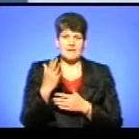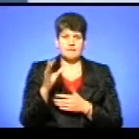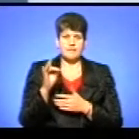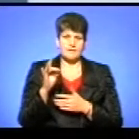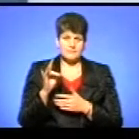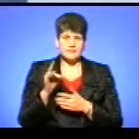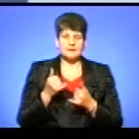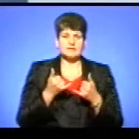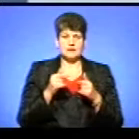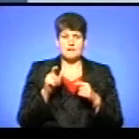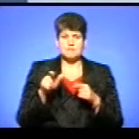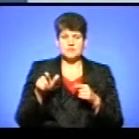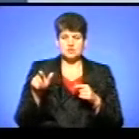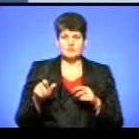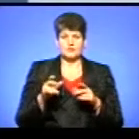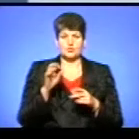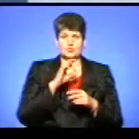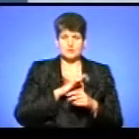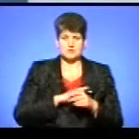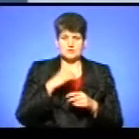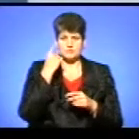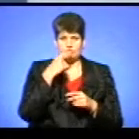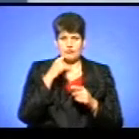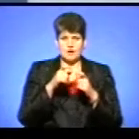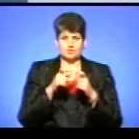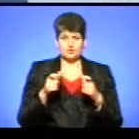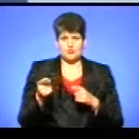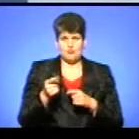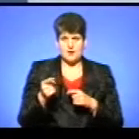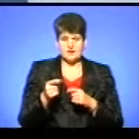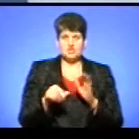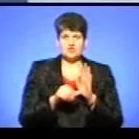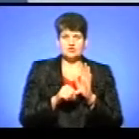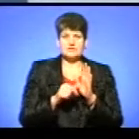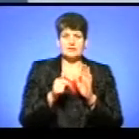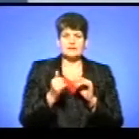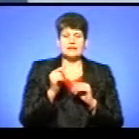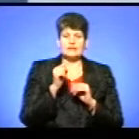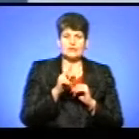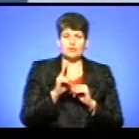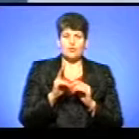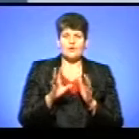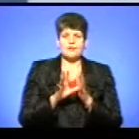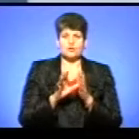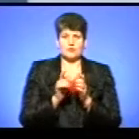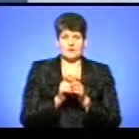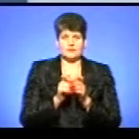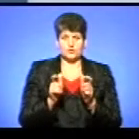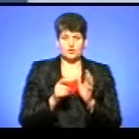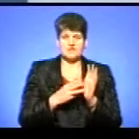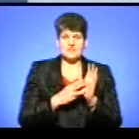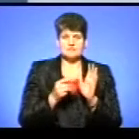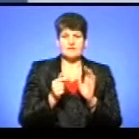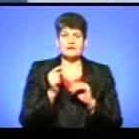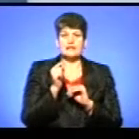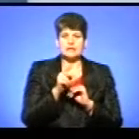гривень для пасажирів, які користуються персоніфікованою карткою тернополянина. 6 гривень для тих, у кого електронний квиток, і 8 гривень для